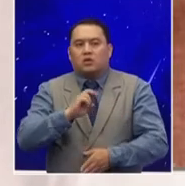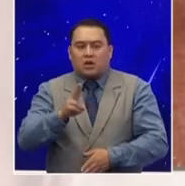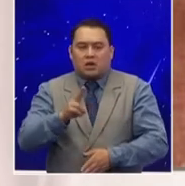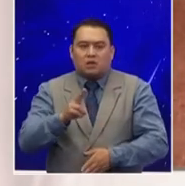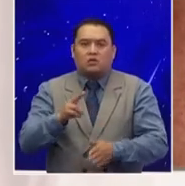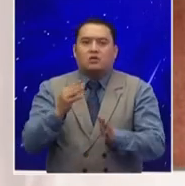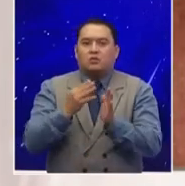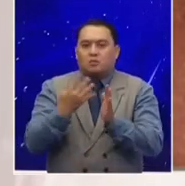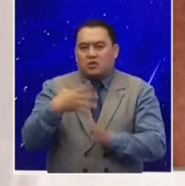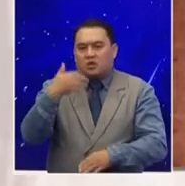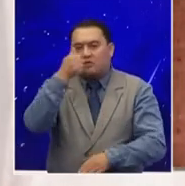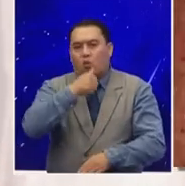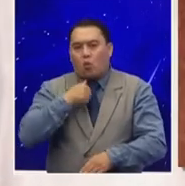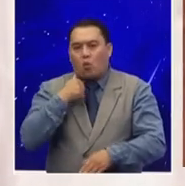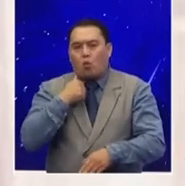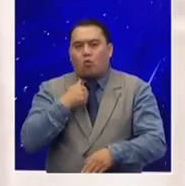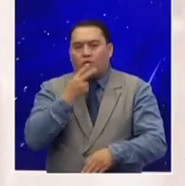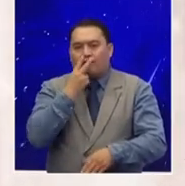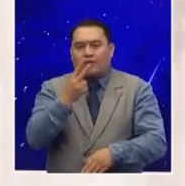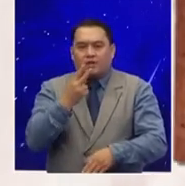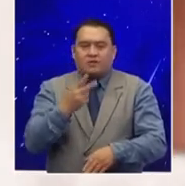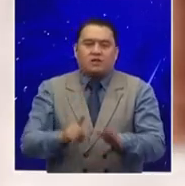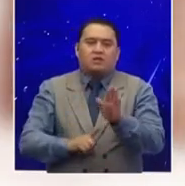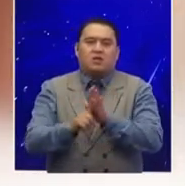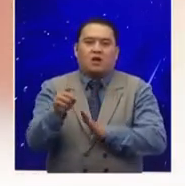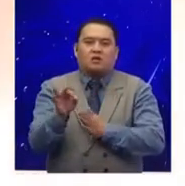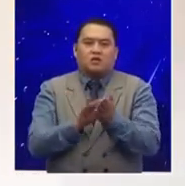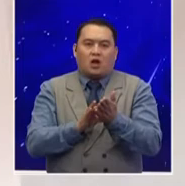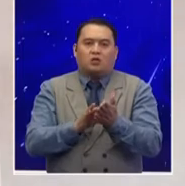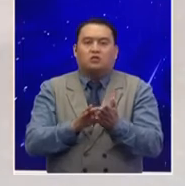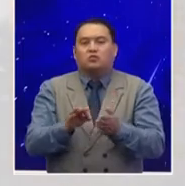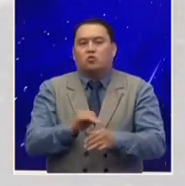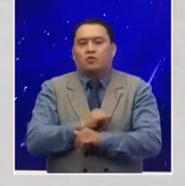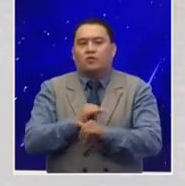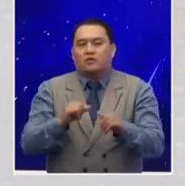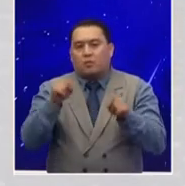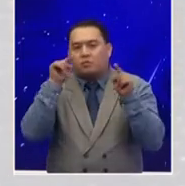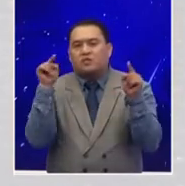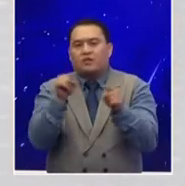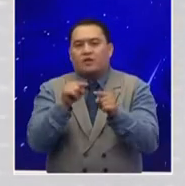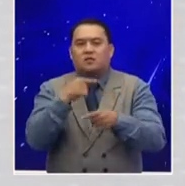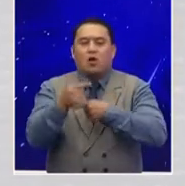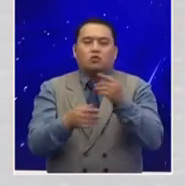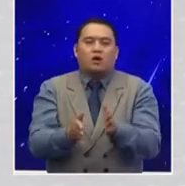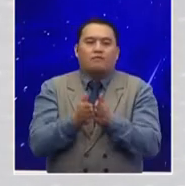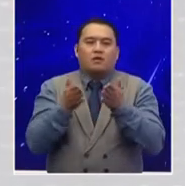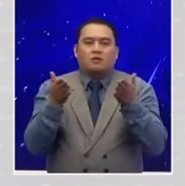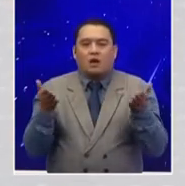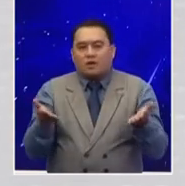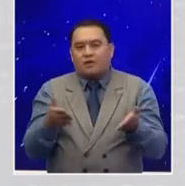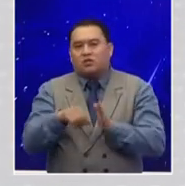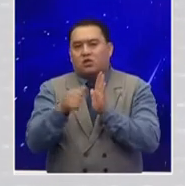в 1950 году увидел свет и сразу нашел своих читателей. Следующая книга писателя –